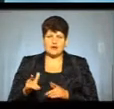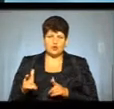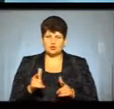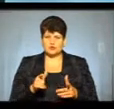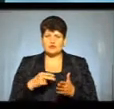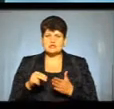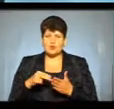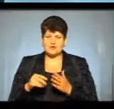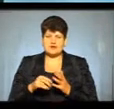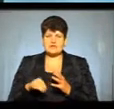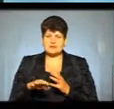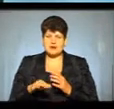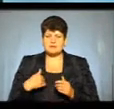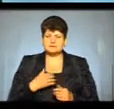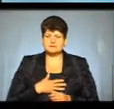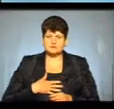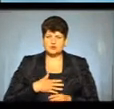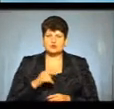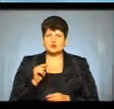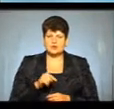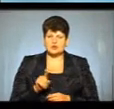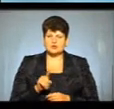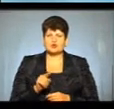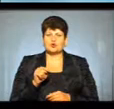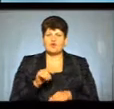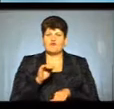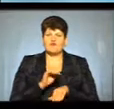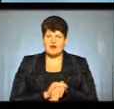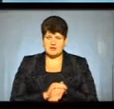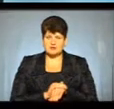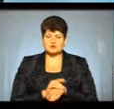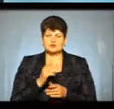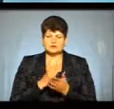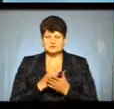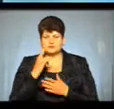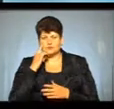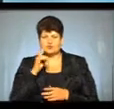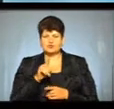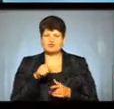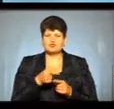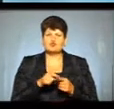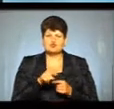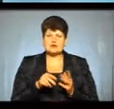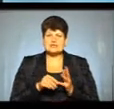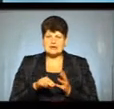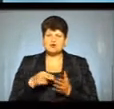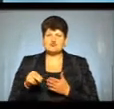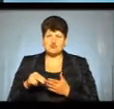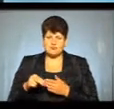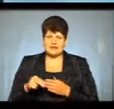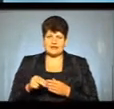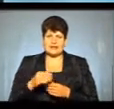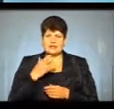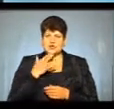нас насторожує, що саме той факт, що є підозра в тому, що цю землю скуплять іноземці. І насправді єдине,